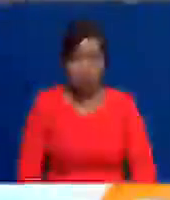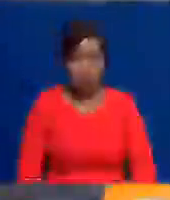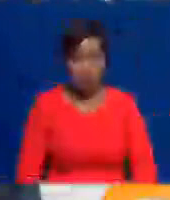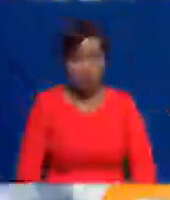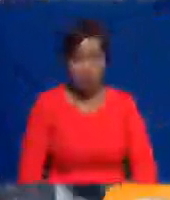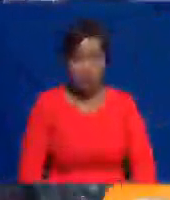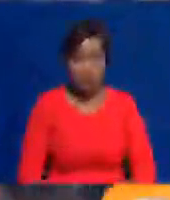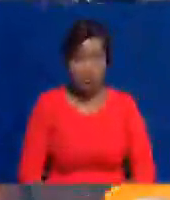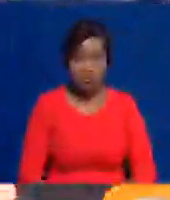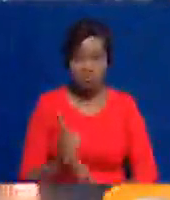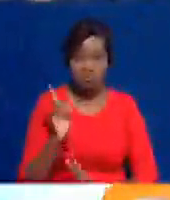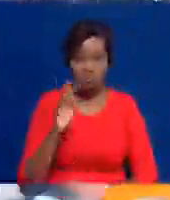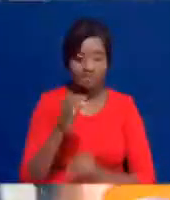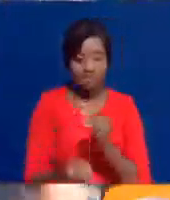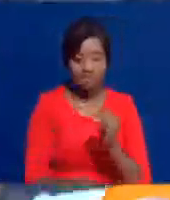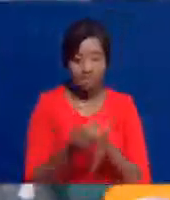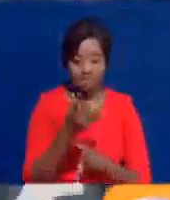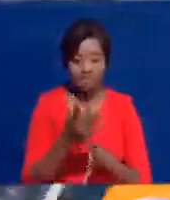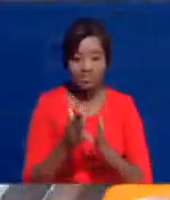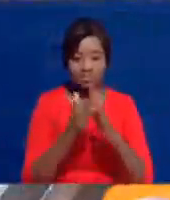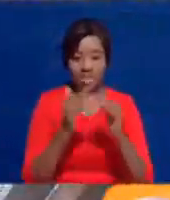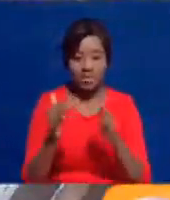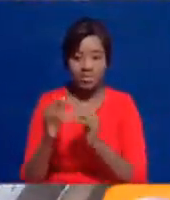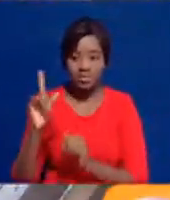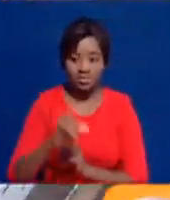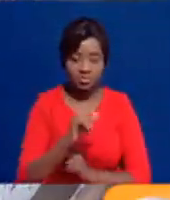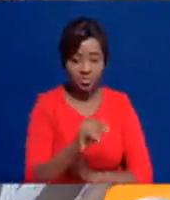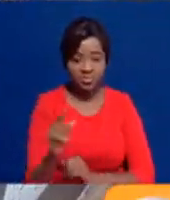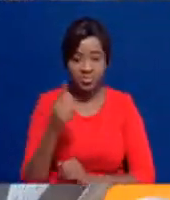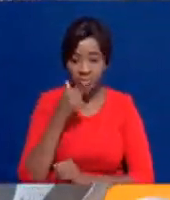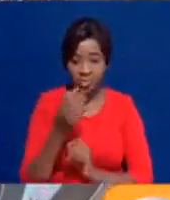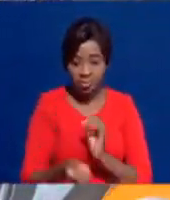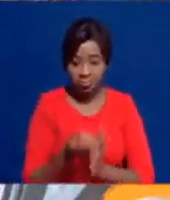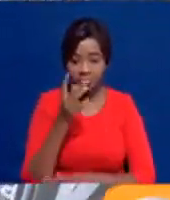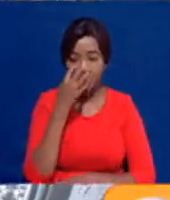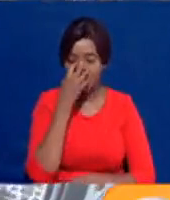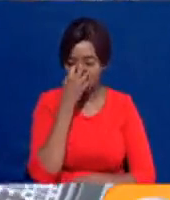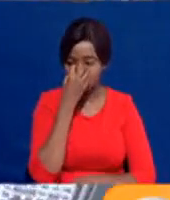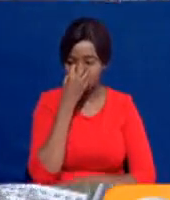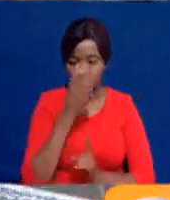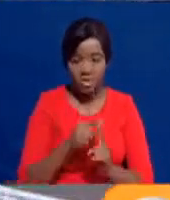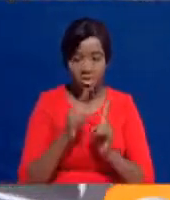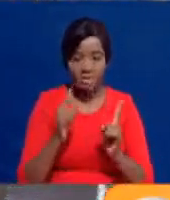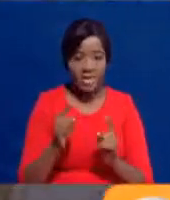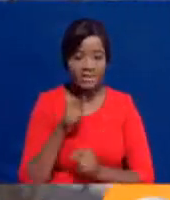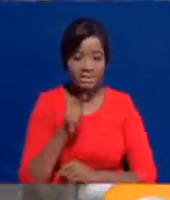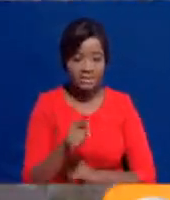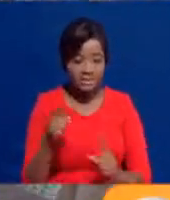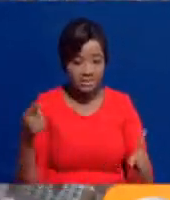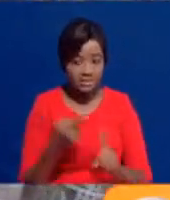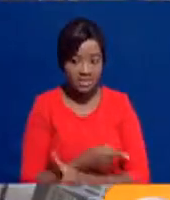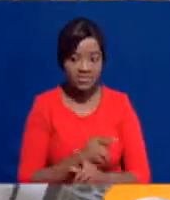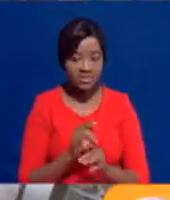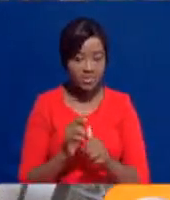Ilikuwa hafla ya tisa ya kuzinduliwa kwa ujenzi wa nyumba za bei nafuu na Rais William Ruto. Hata hivyo, tofauti ya mradi huu